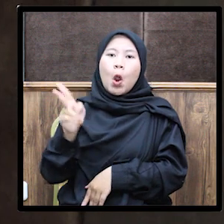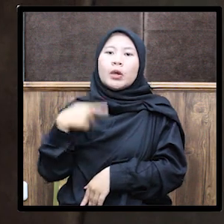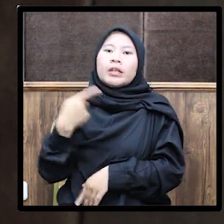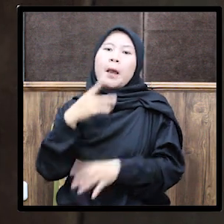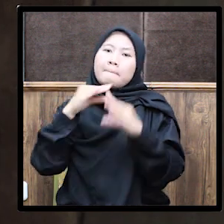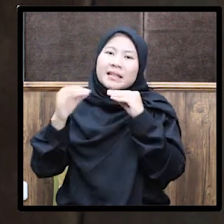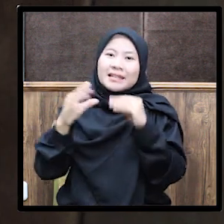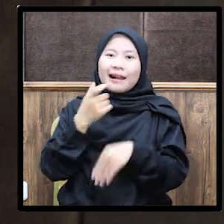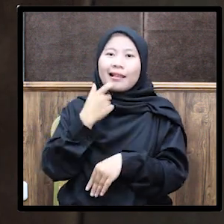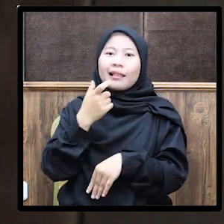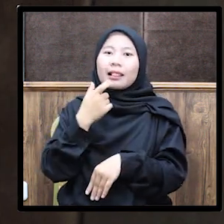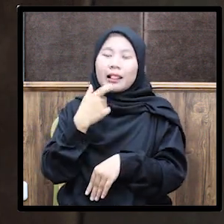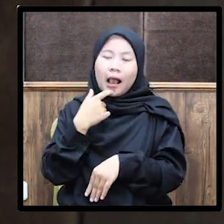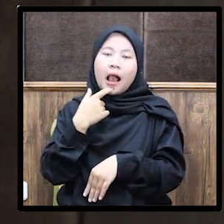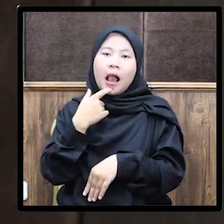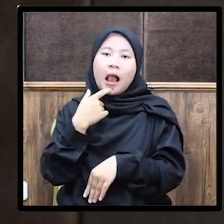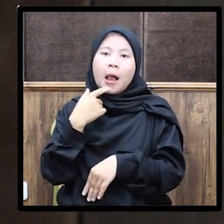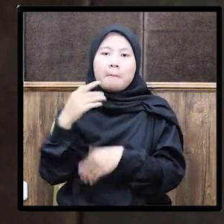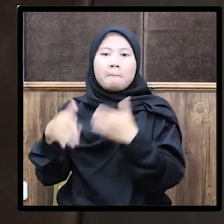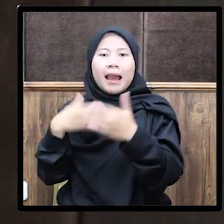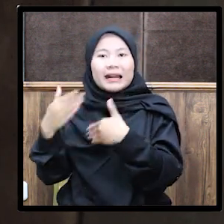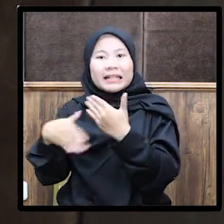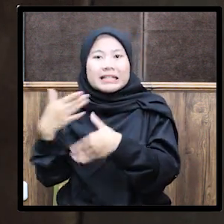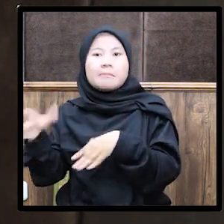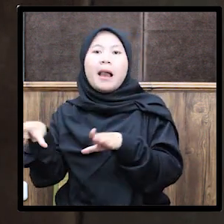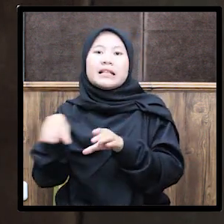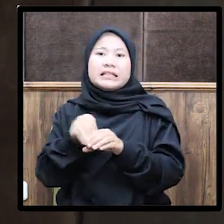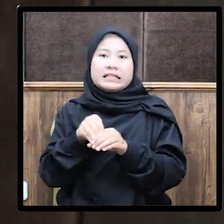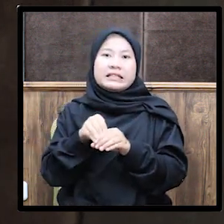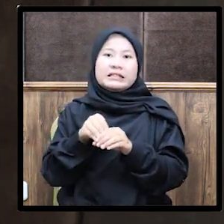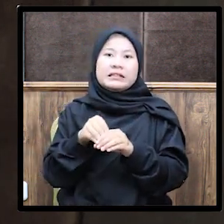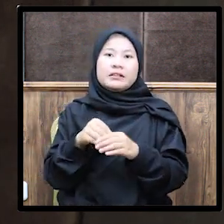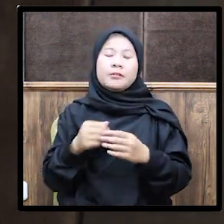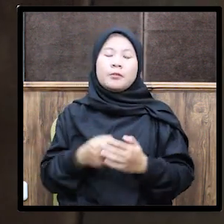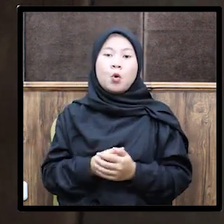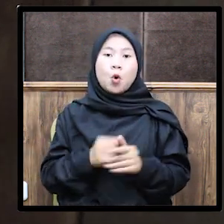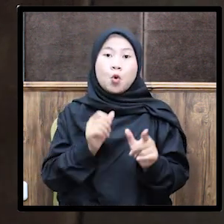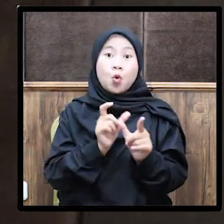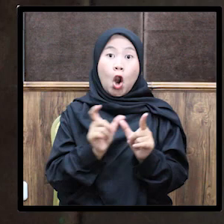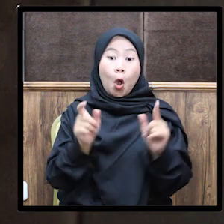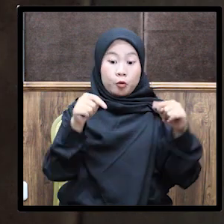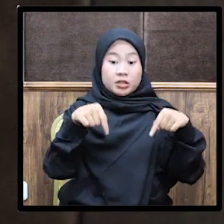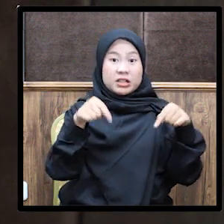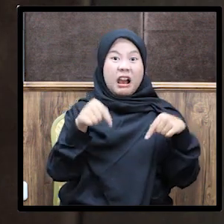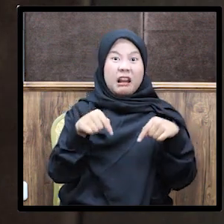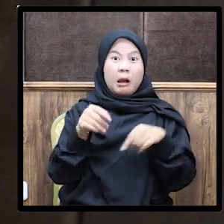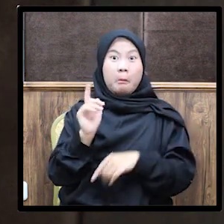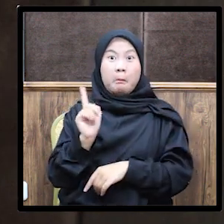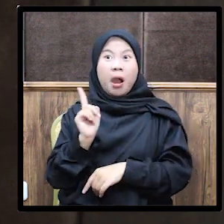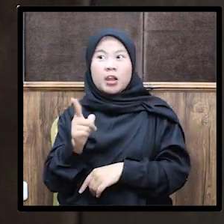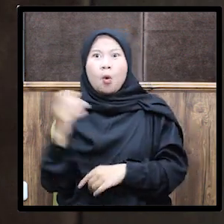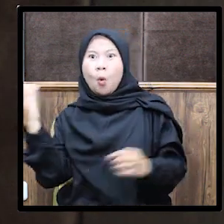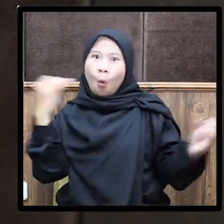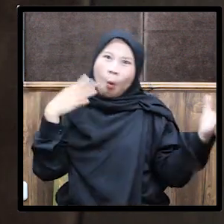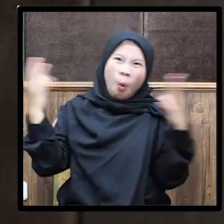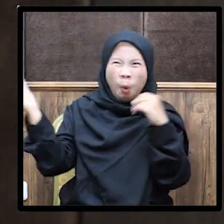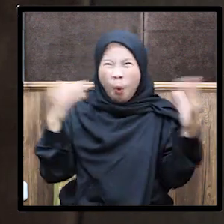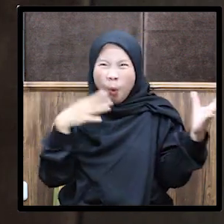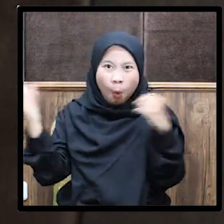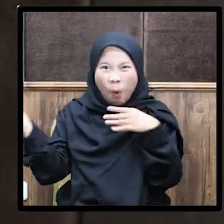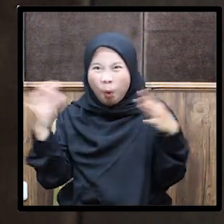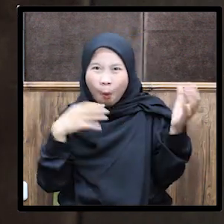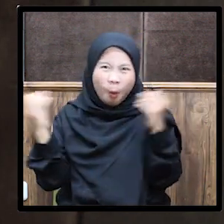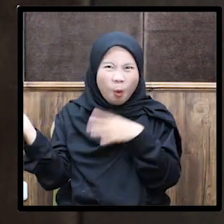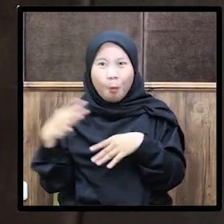partisipasi. Perempuan punya meskipun sekarang kemudian diserang lagi ya.